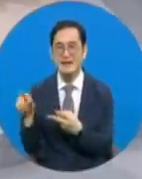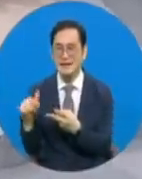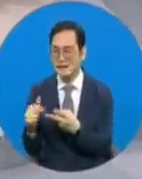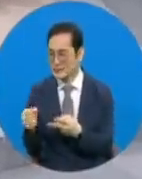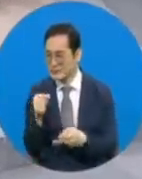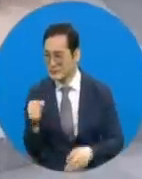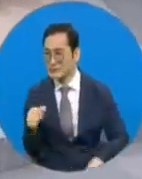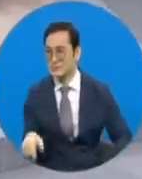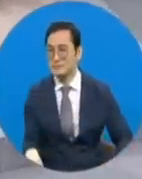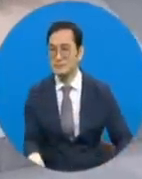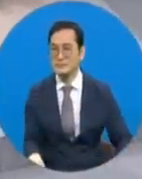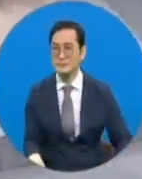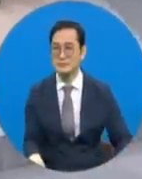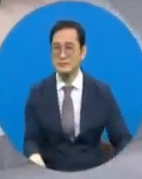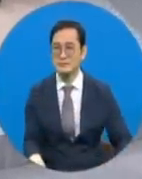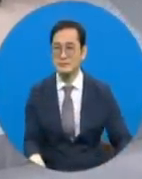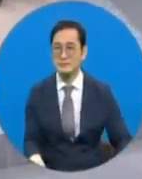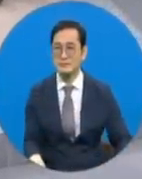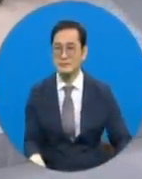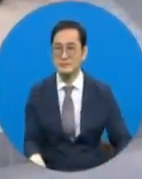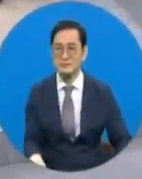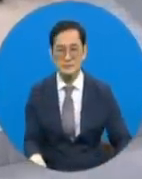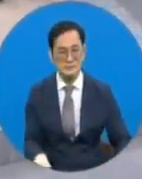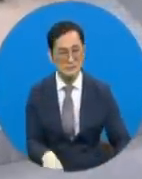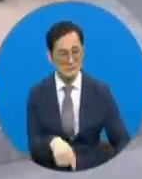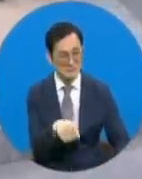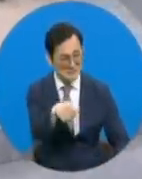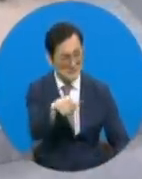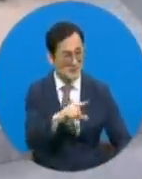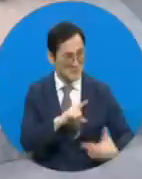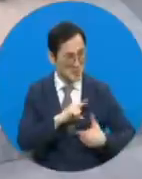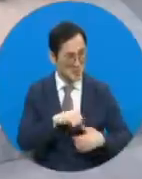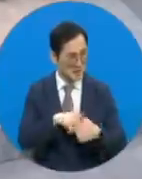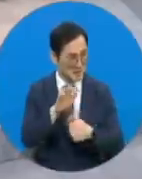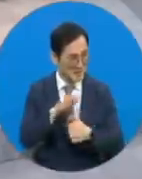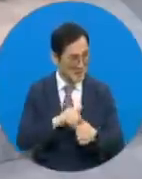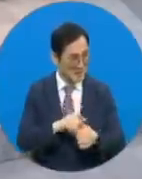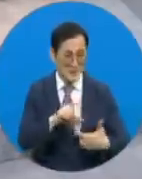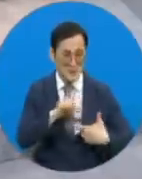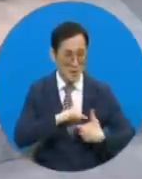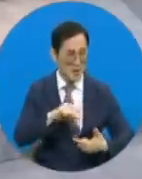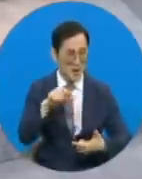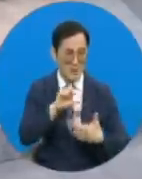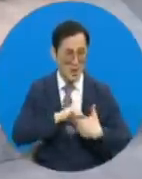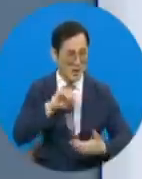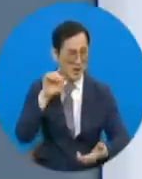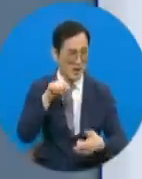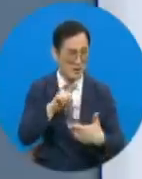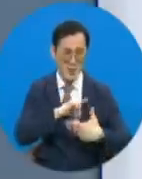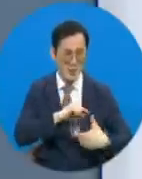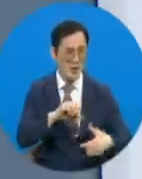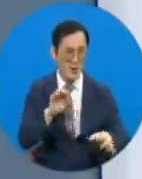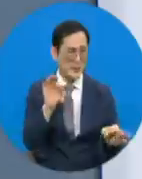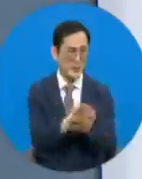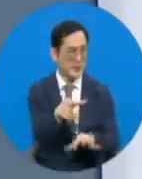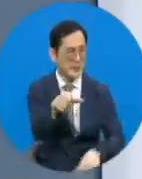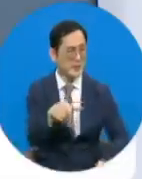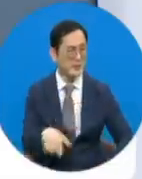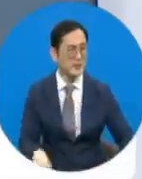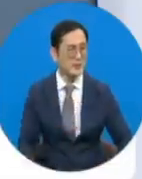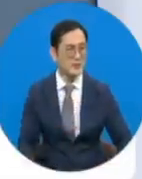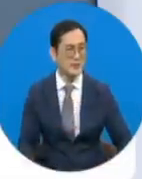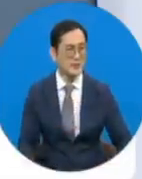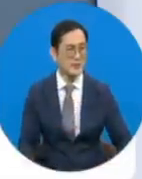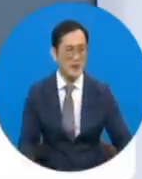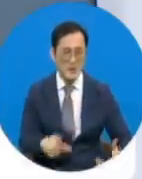지금 훼손될 명예가 있습니까? 이런 식으로 얘기를 하면서 좀 뭐 얘기를 하기도 했는데 어떻게 보셨습니까? 아, 저는 김남국 의원이